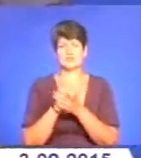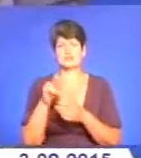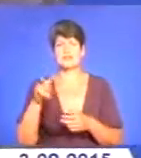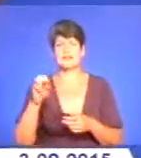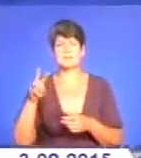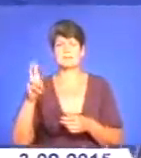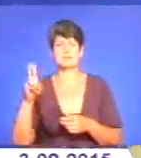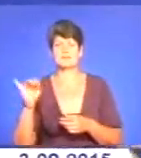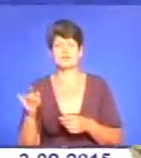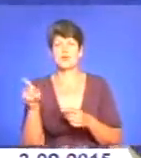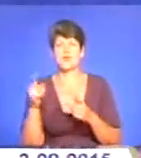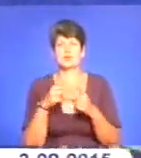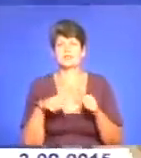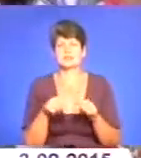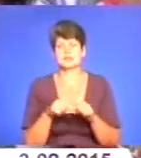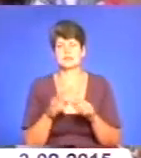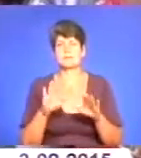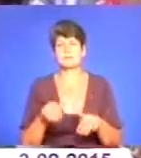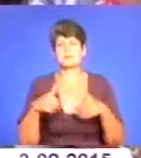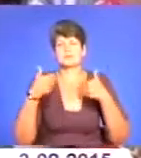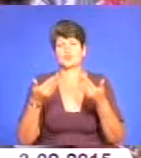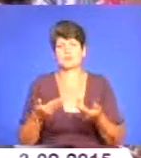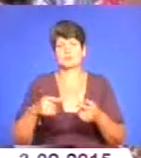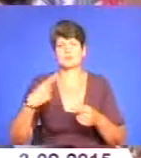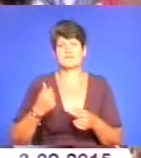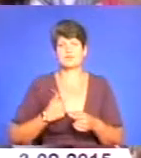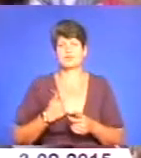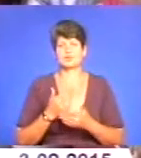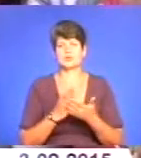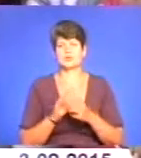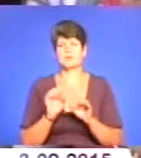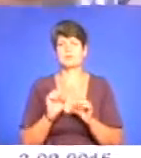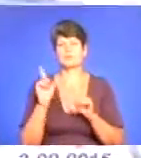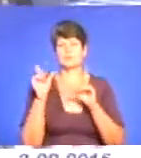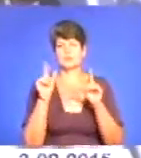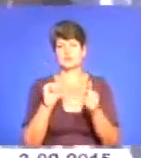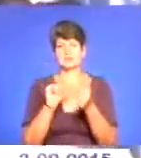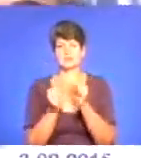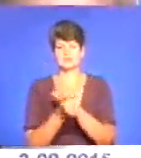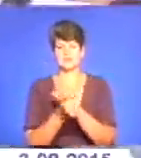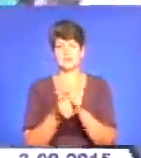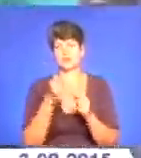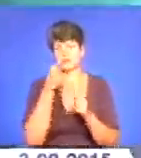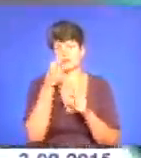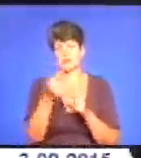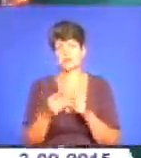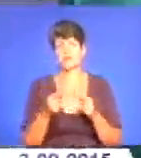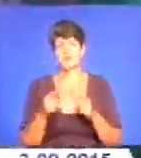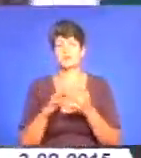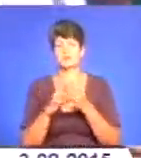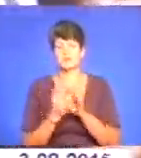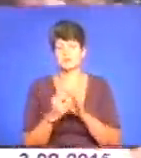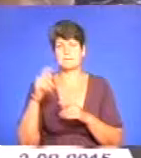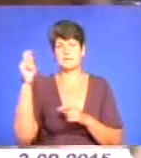«Лемківщина». Його організатори передадуть наступним військовослужбовцям, які поїдуть на ротацію. До віддаленого урочища більшість учасників